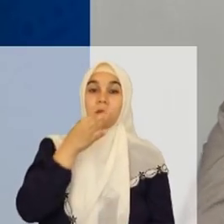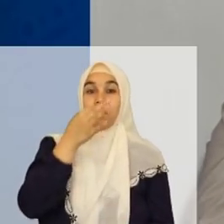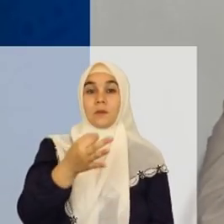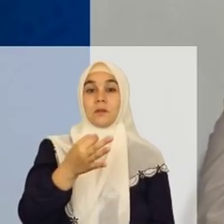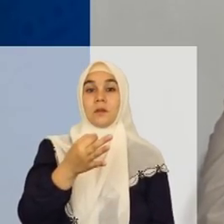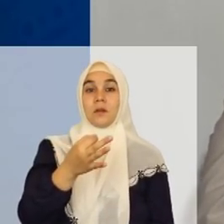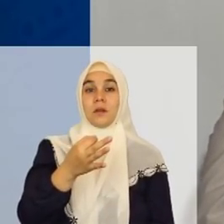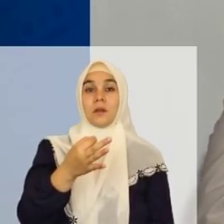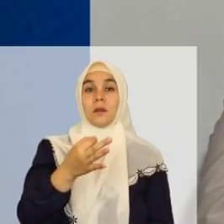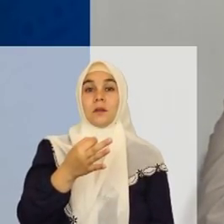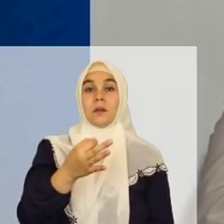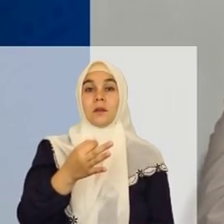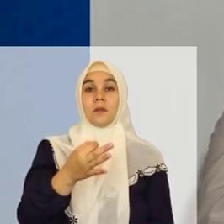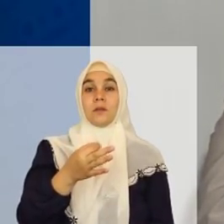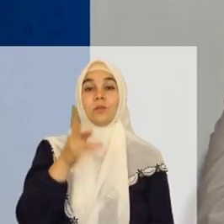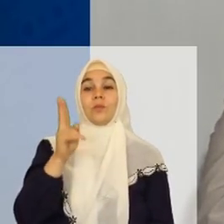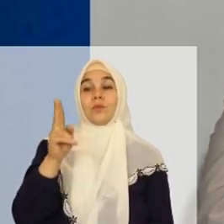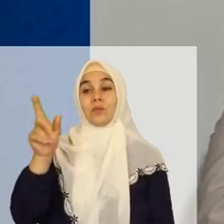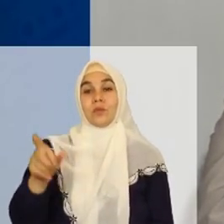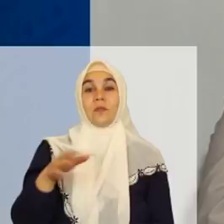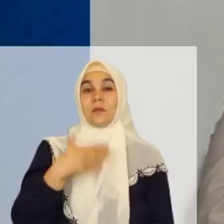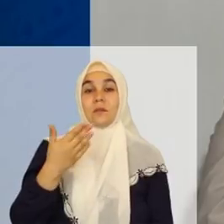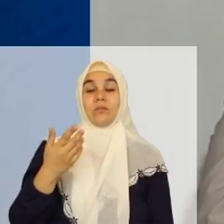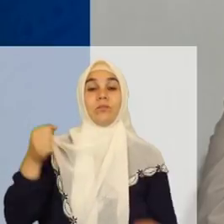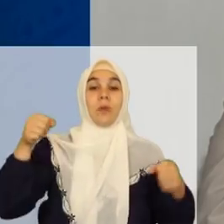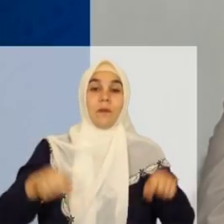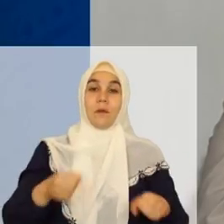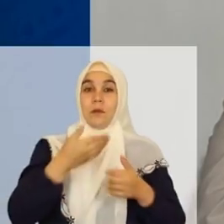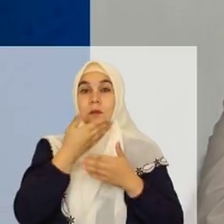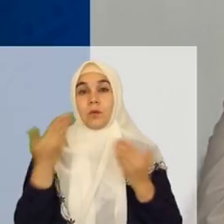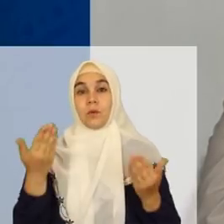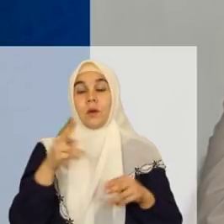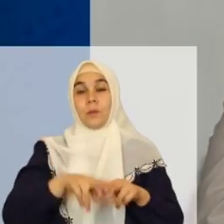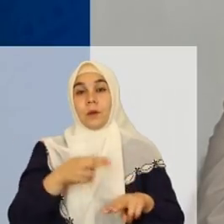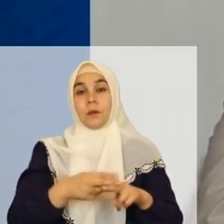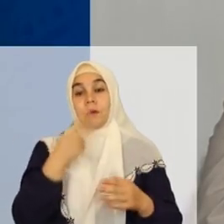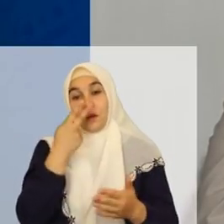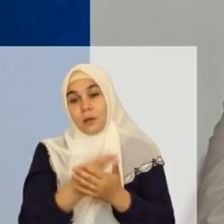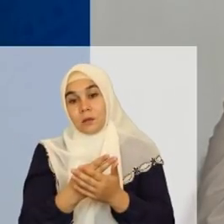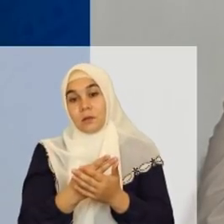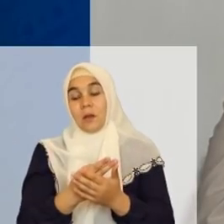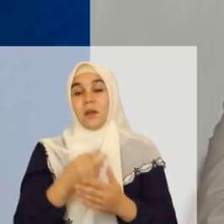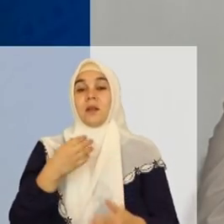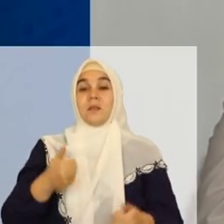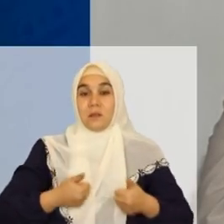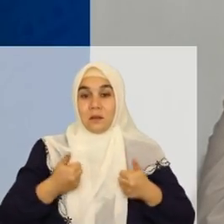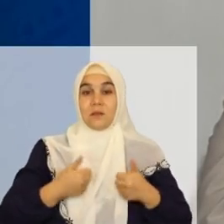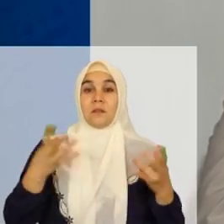qo'yish ga birovni, demak, jur'ati yetmaydi. Shuning uchun qarasin, ilojini bor